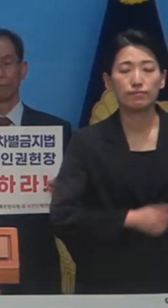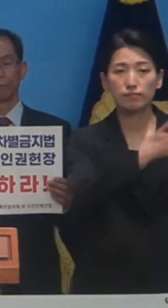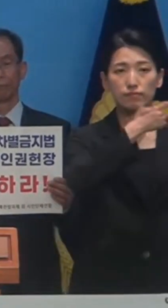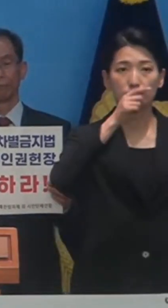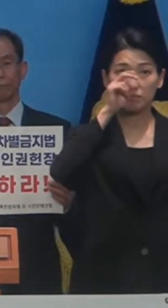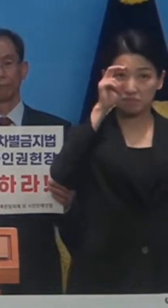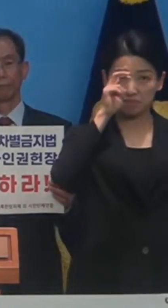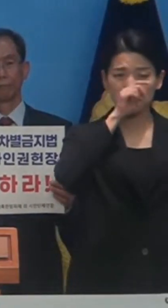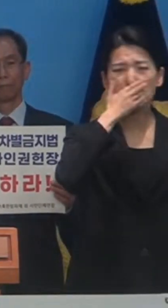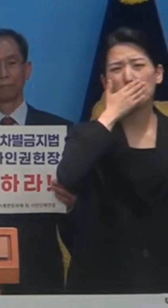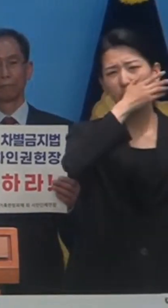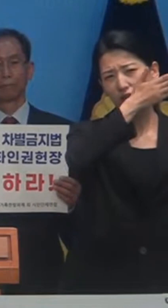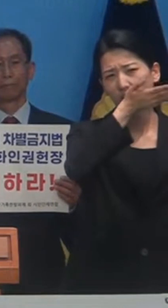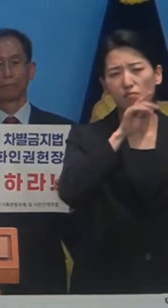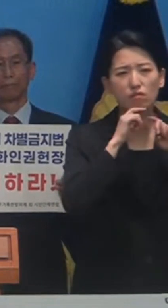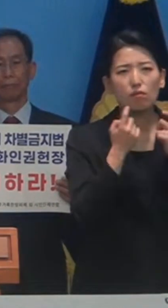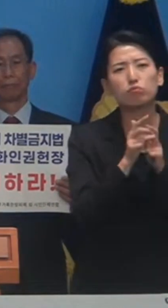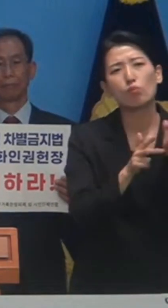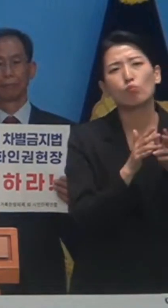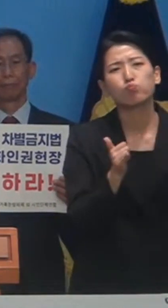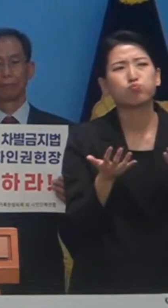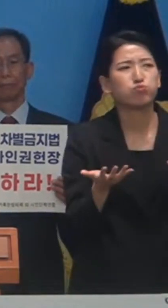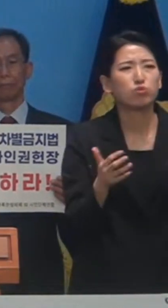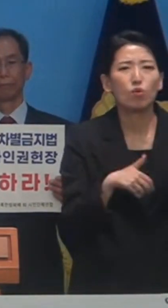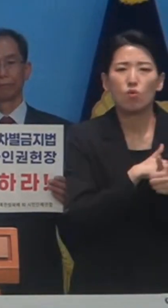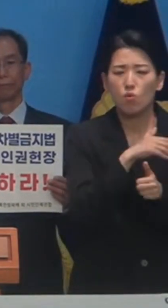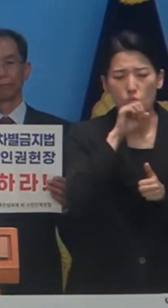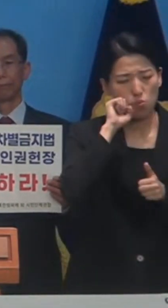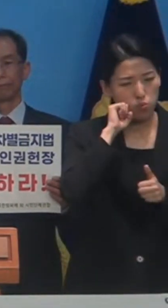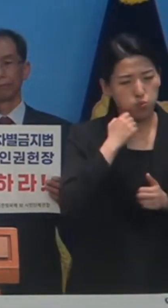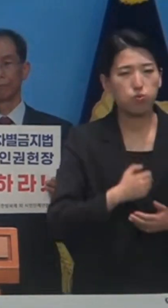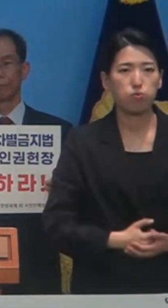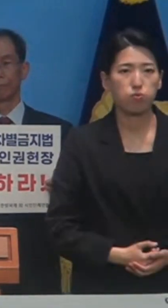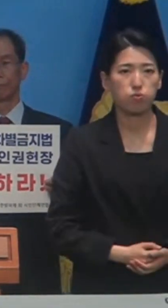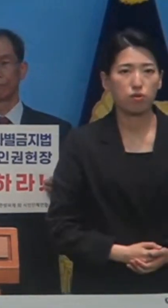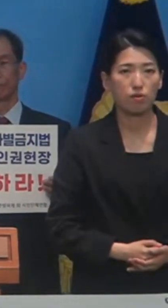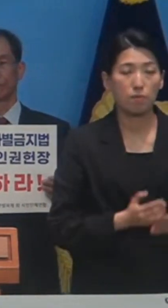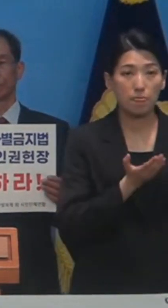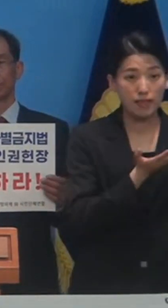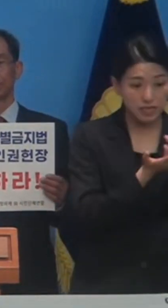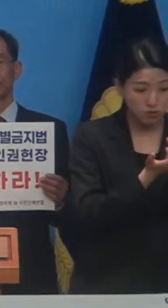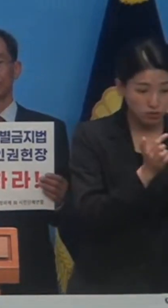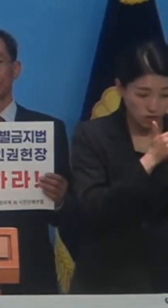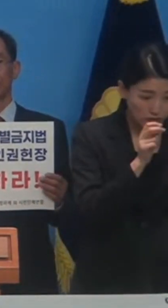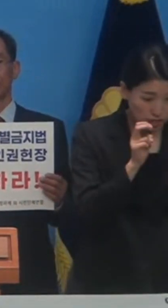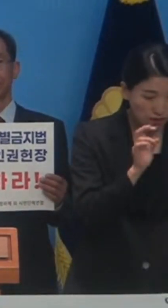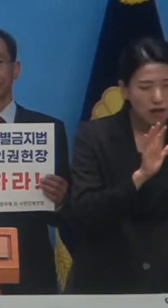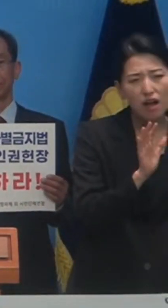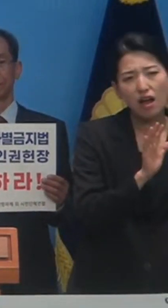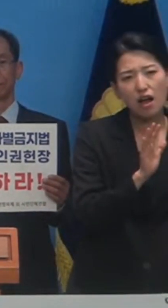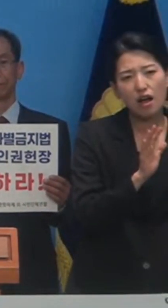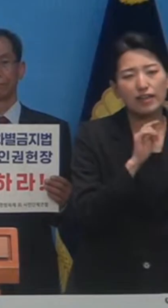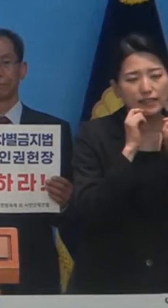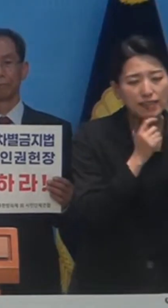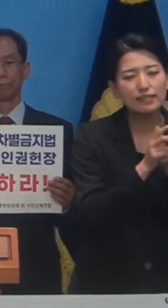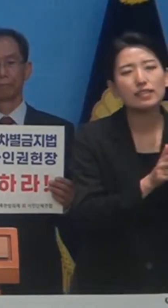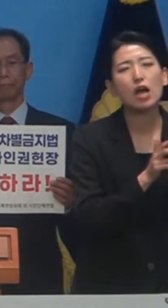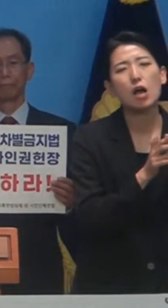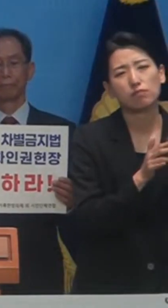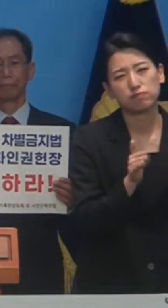대기업은 할 수 있지만 자영업자들은 할 수 없습니다. 우리 제주도는 대기업보다는 자영업 중심으로